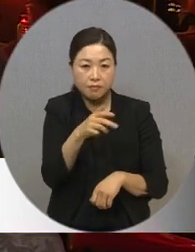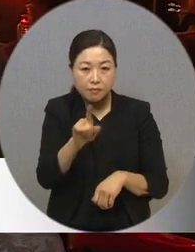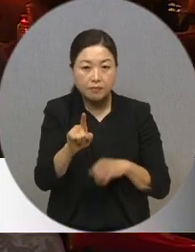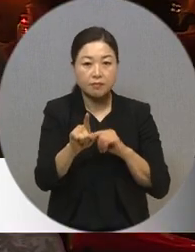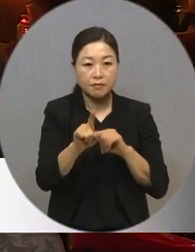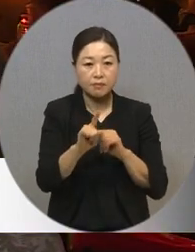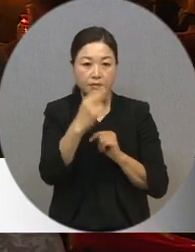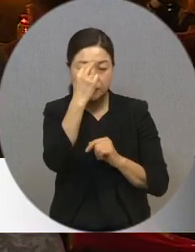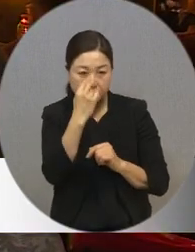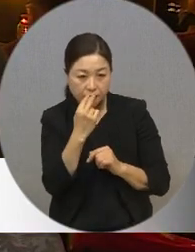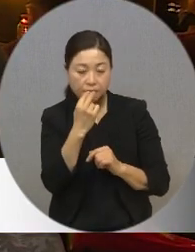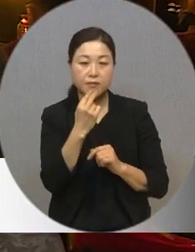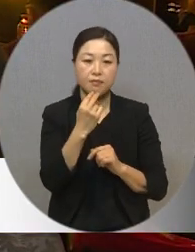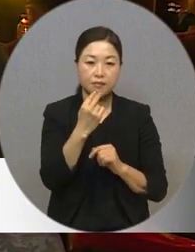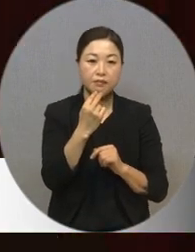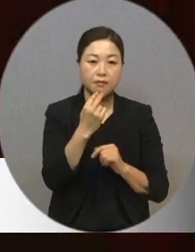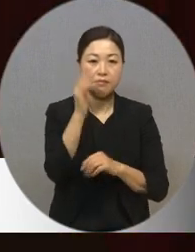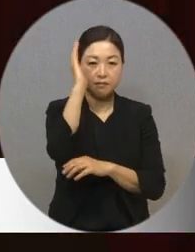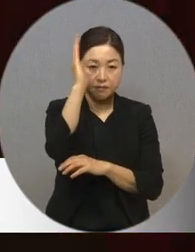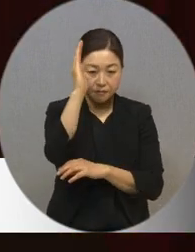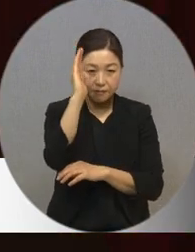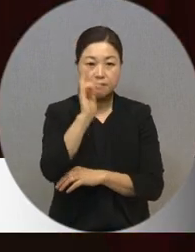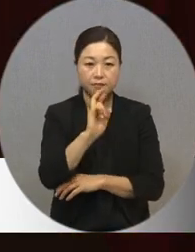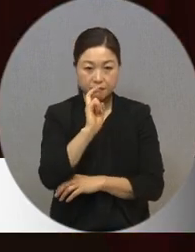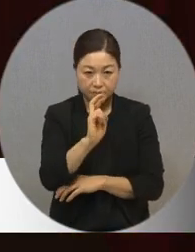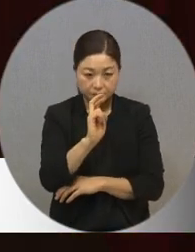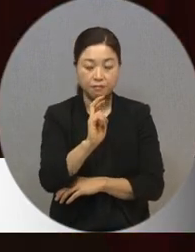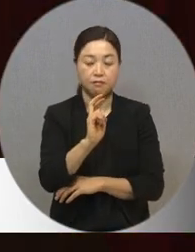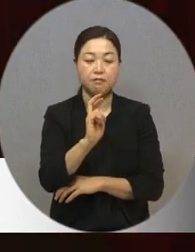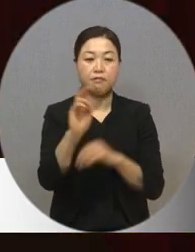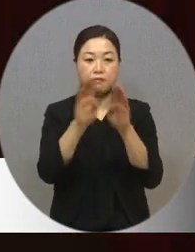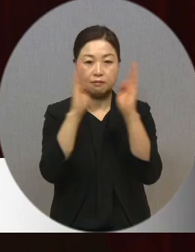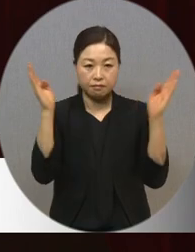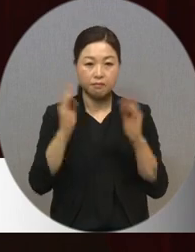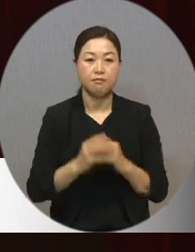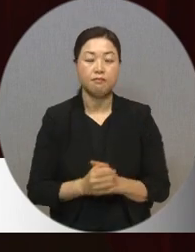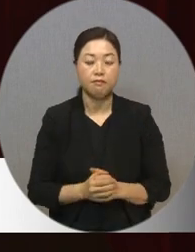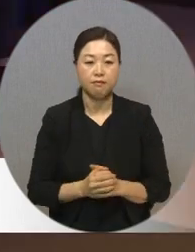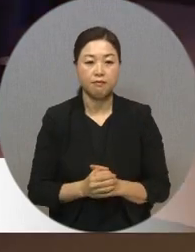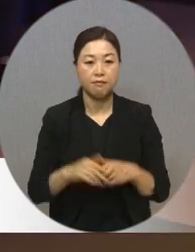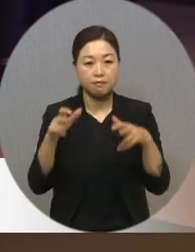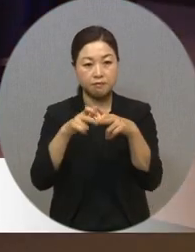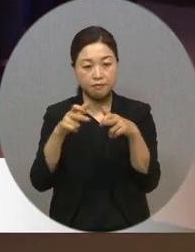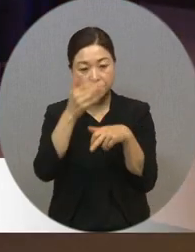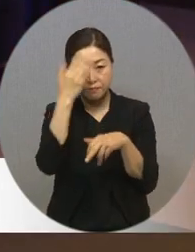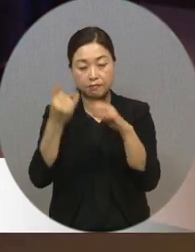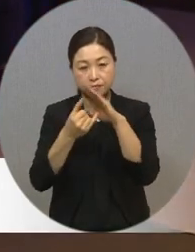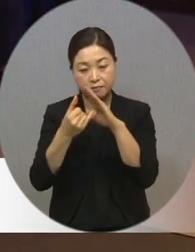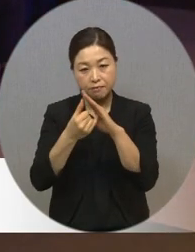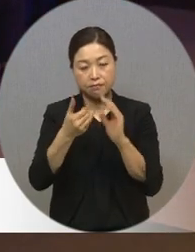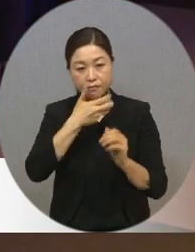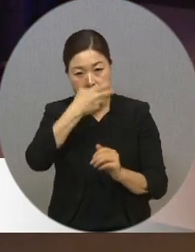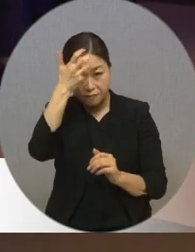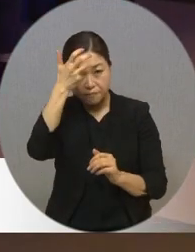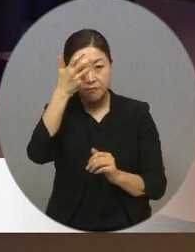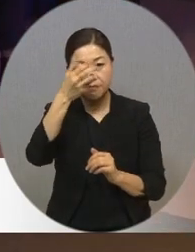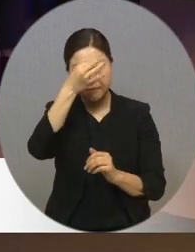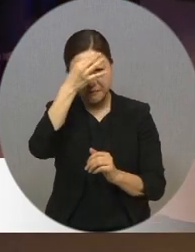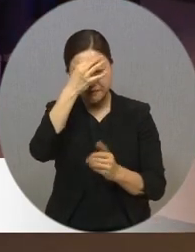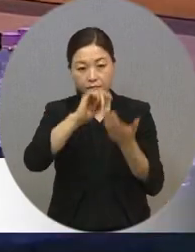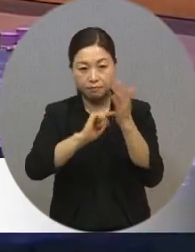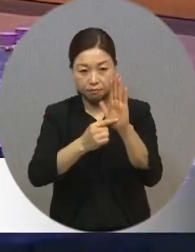열었으며 장애가정 청소년의 꿈과 끼를 보여주기 위한 다양한 공연과 청소년들의 이야기를 들을 수